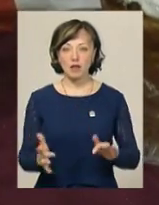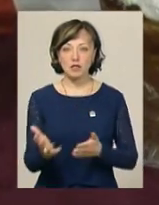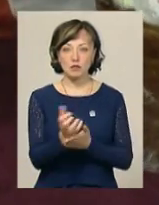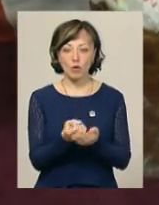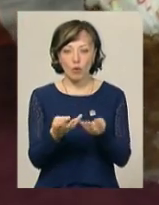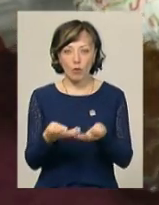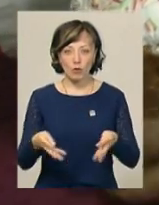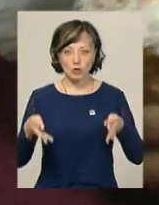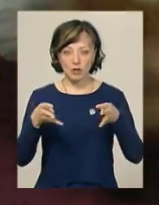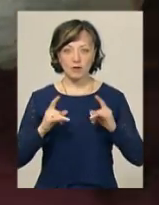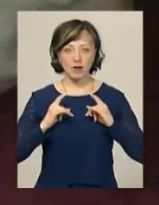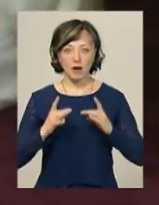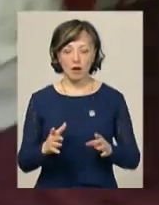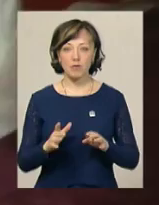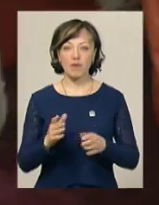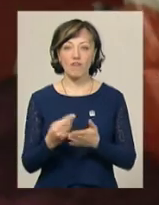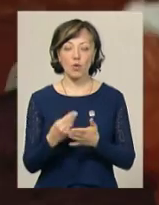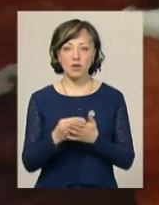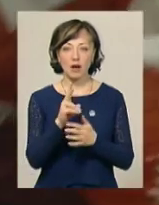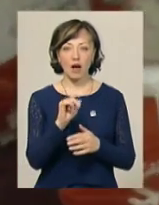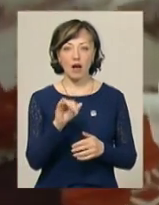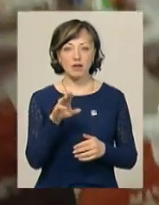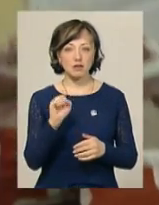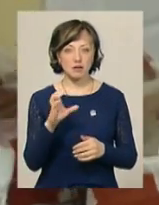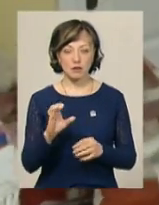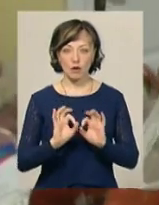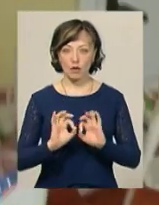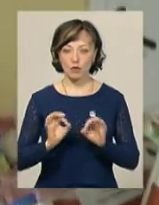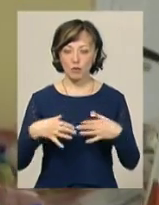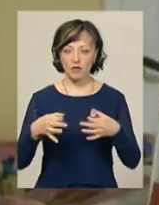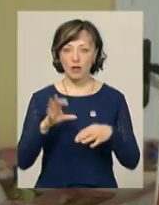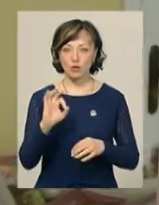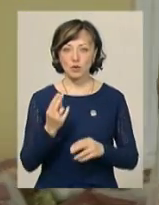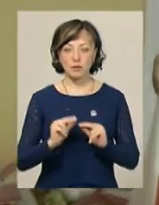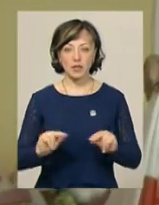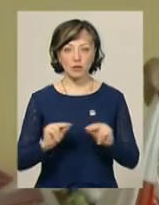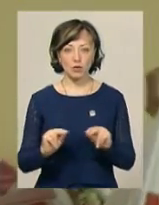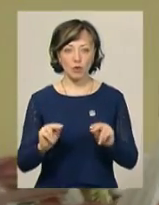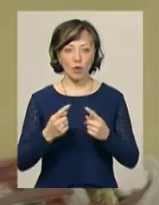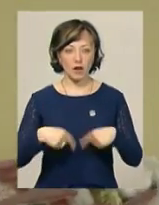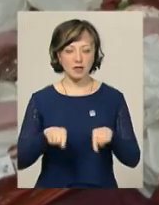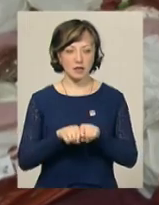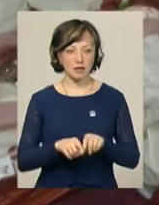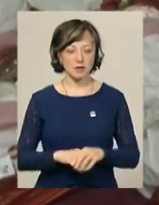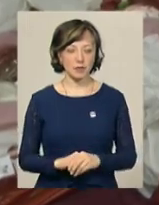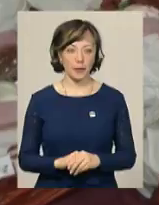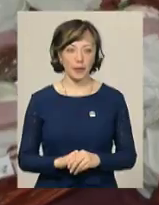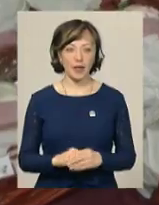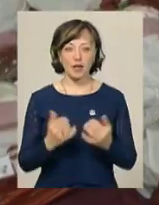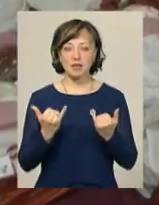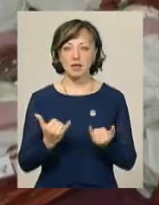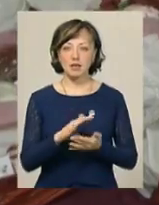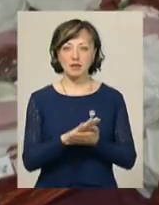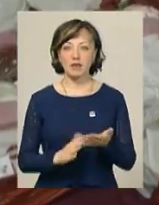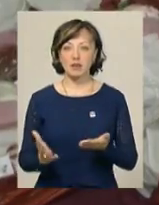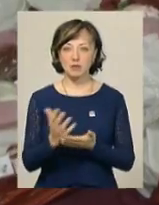кошиків ініціювали в обласному благодійному фонді «Карітас». Про це нам розповіла соціальний педагог організації Юлія Житкевич. Наразі триває